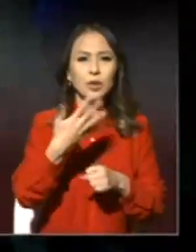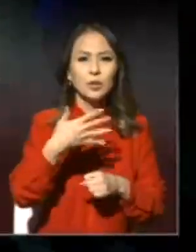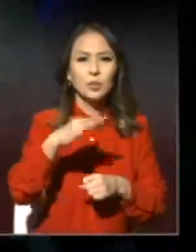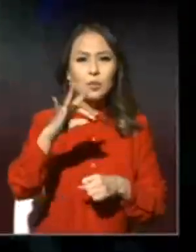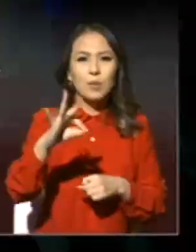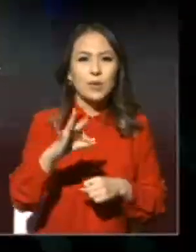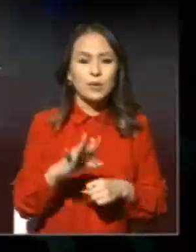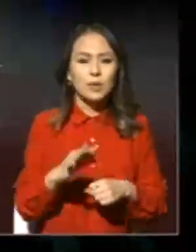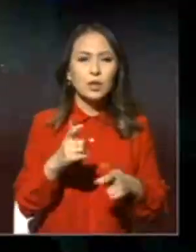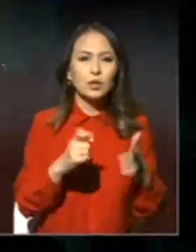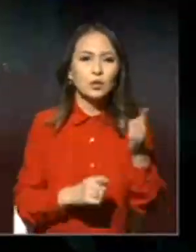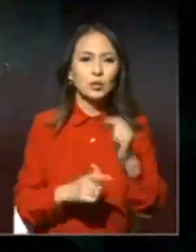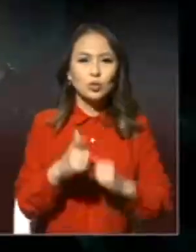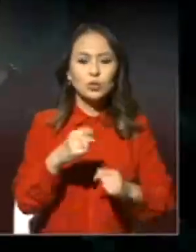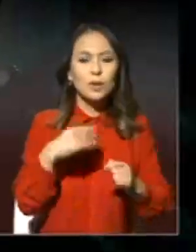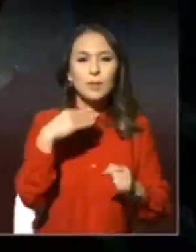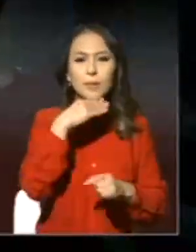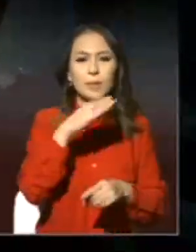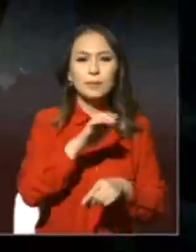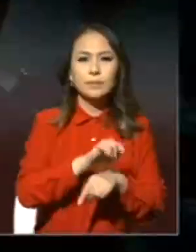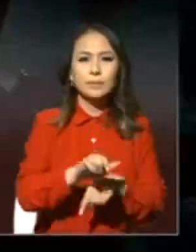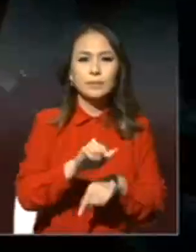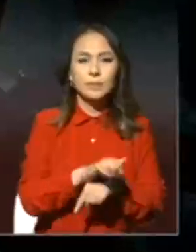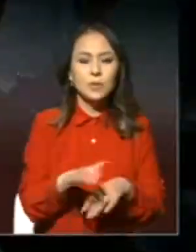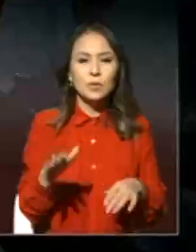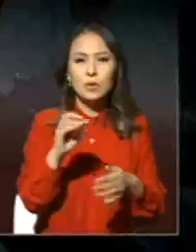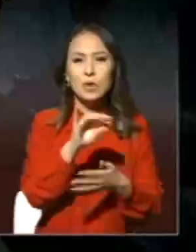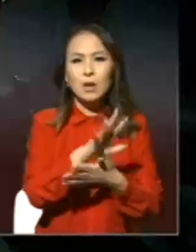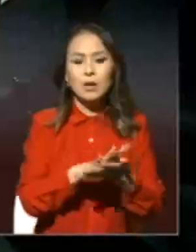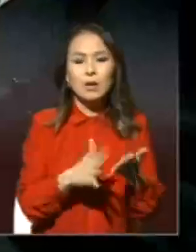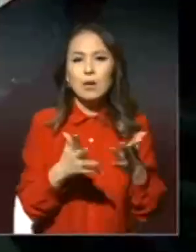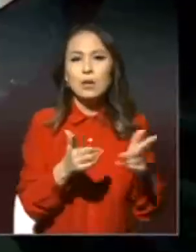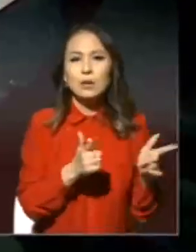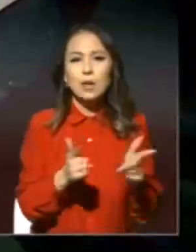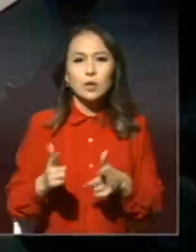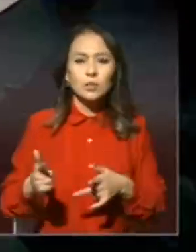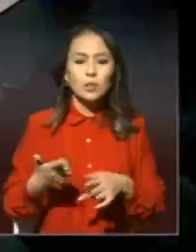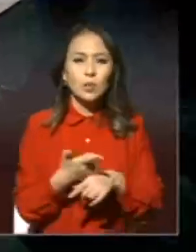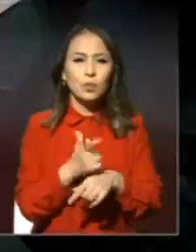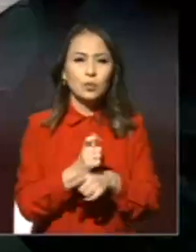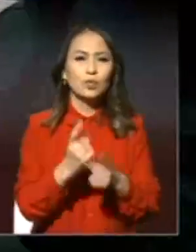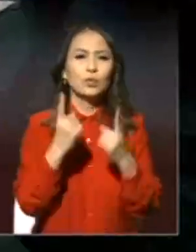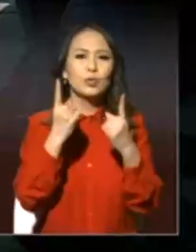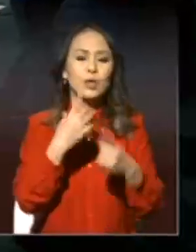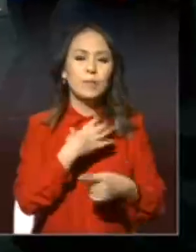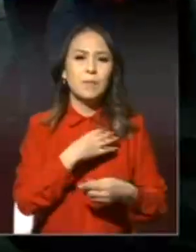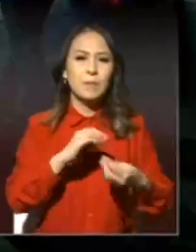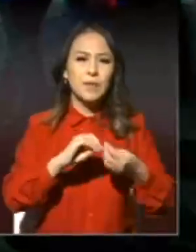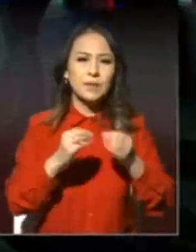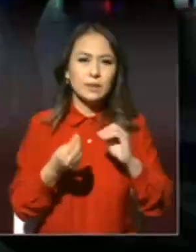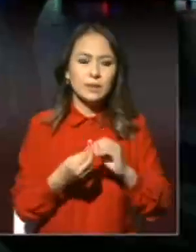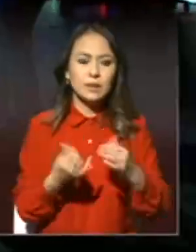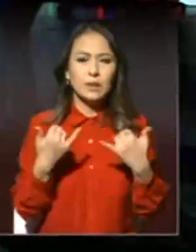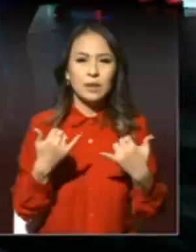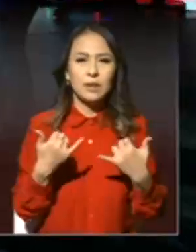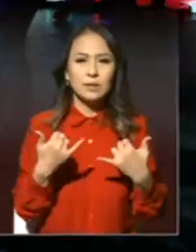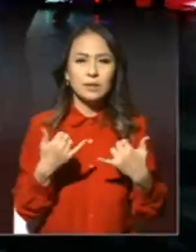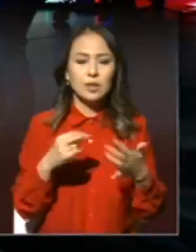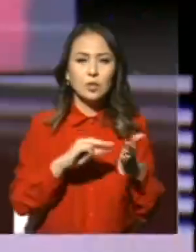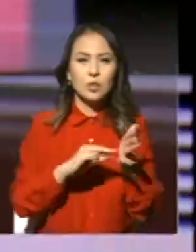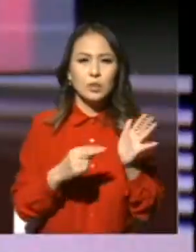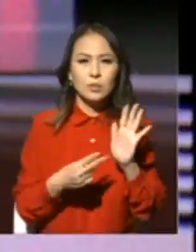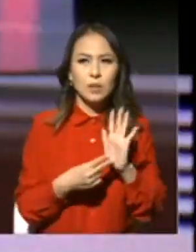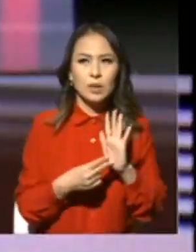50%-ға дейін сүт және етті өндейді. Соны қалай біз дайындауымыз керек. Ол өте үлкен мәселе. Қазіргі